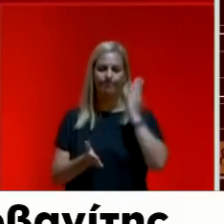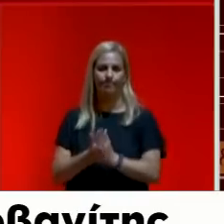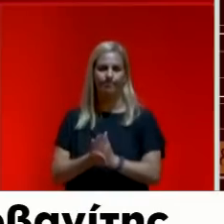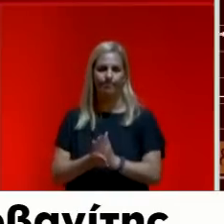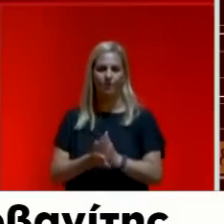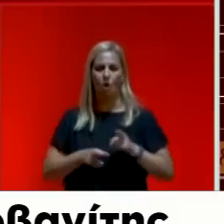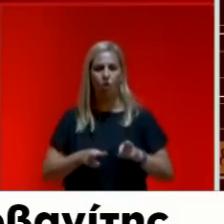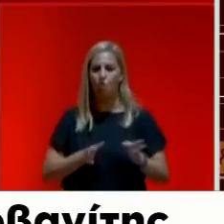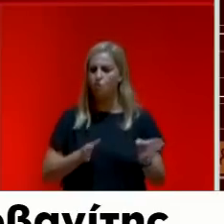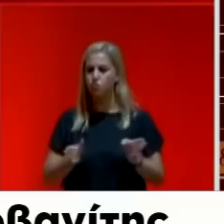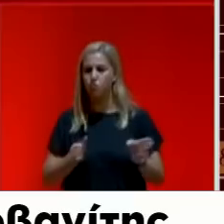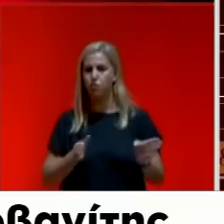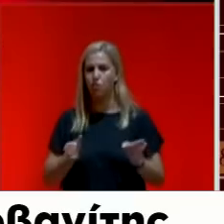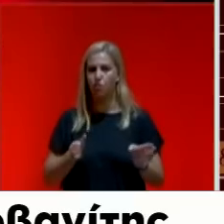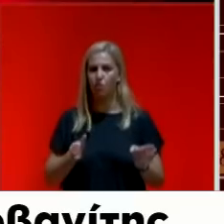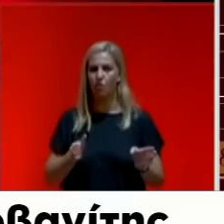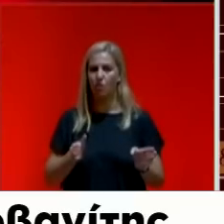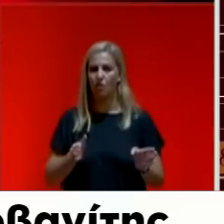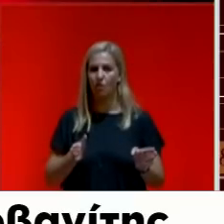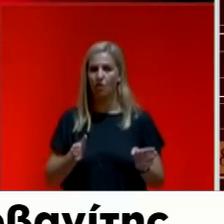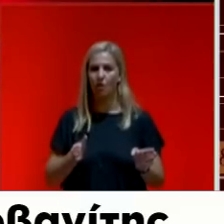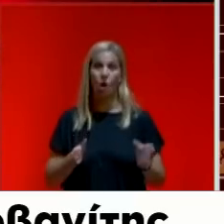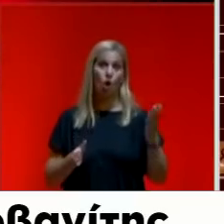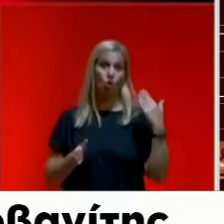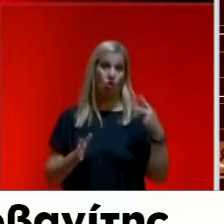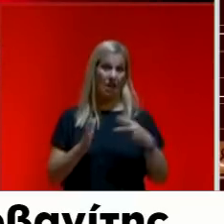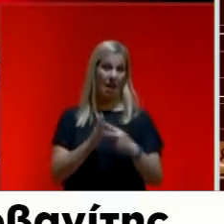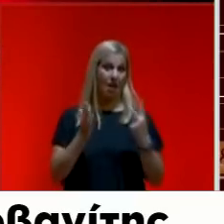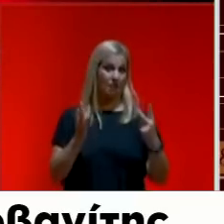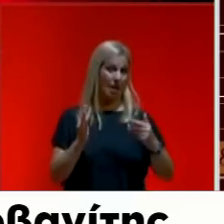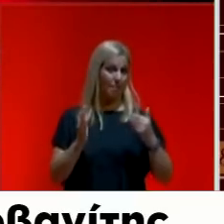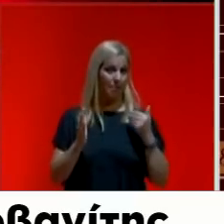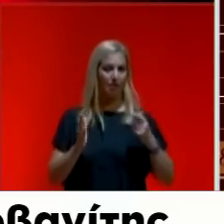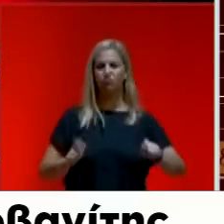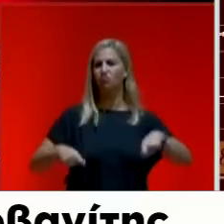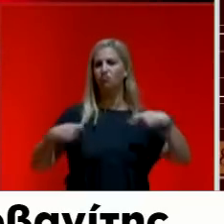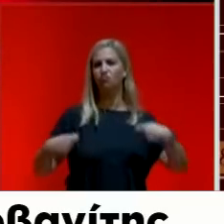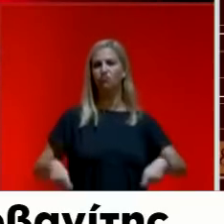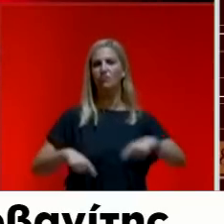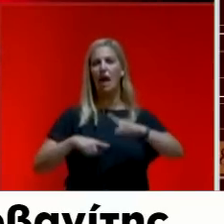ανθρώπων οι οποίοι πήγαν να τον επιλέξουν. Επέλεξαν Τσίπρα. Σε αυτή την εκλογή και που έχουν...